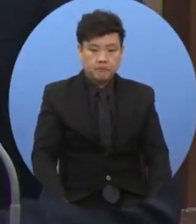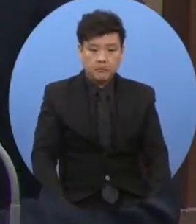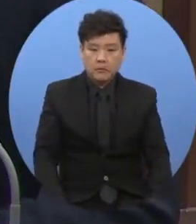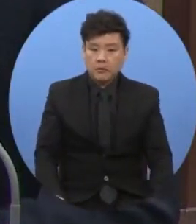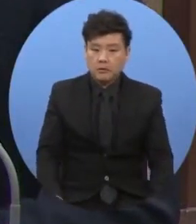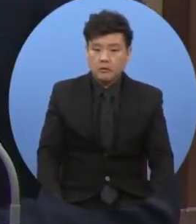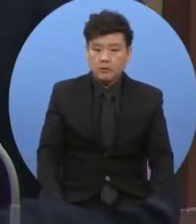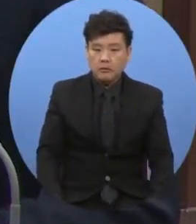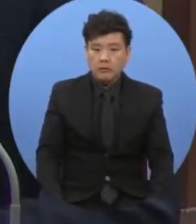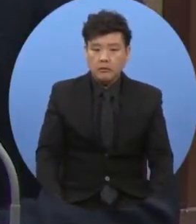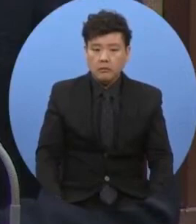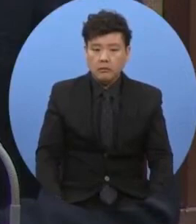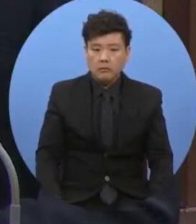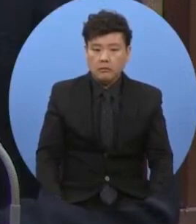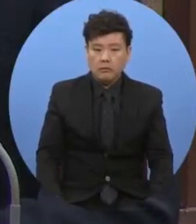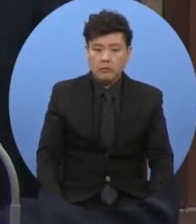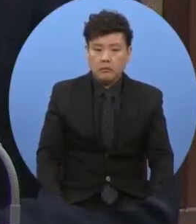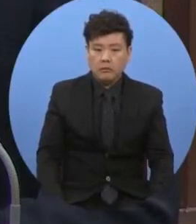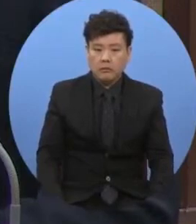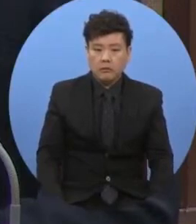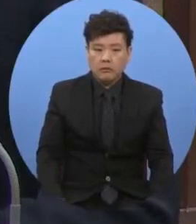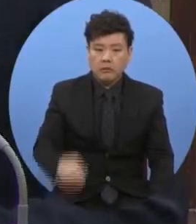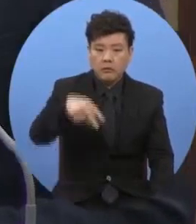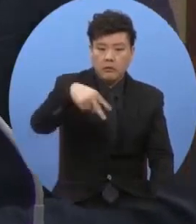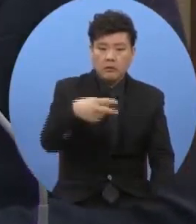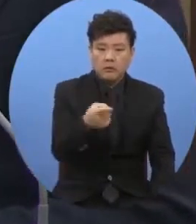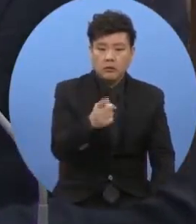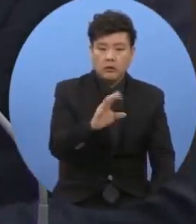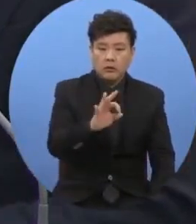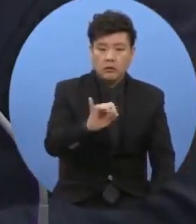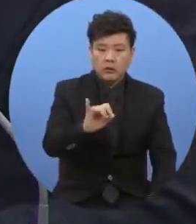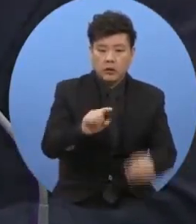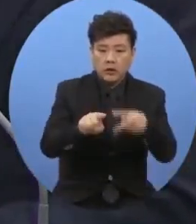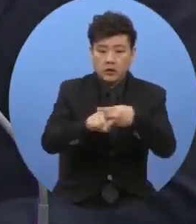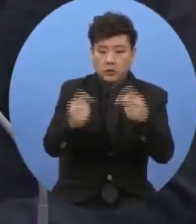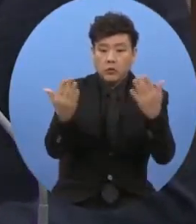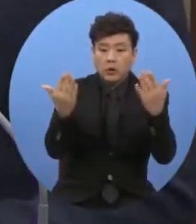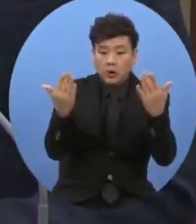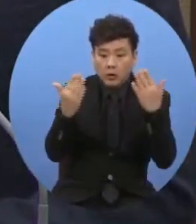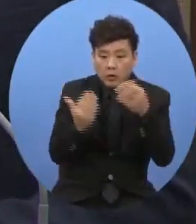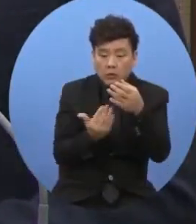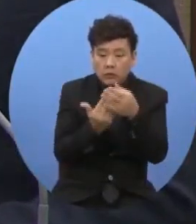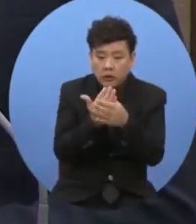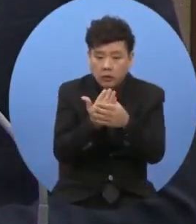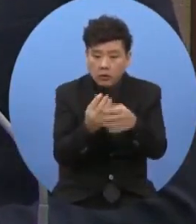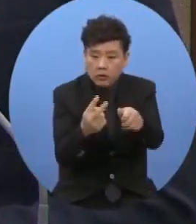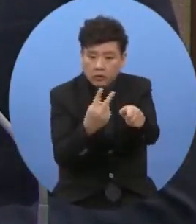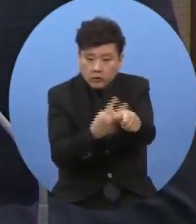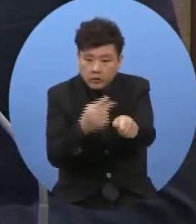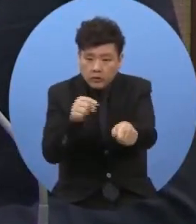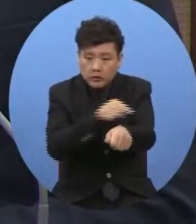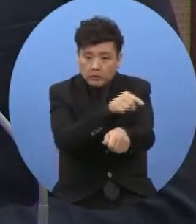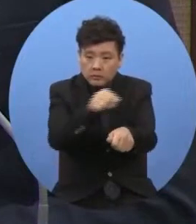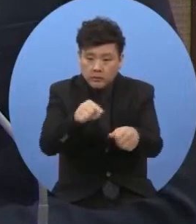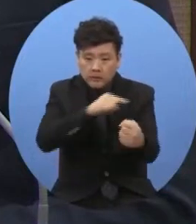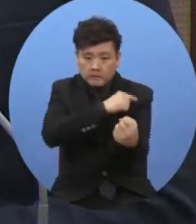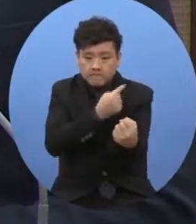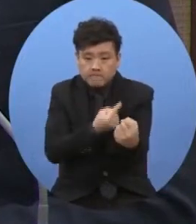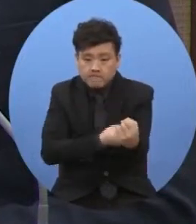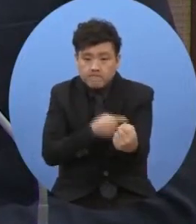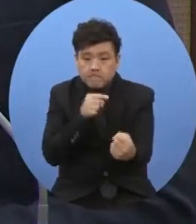저희가 이렇게 아마 서희초 사건은 선생님들의 교권 내지는 교육권이